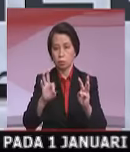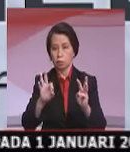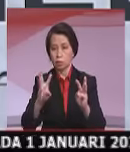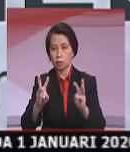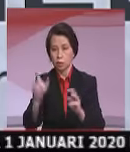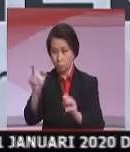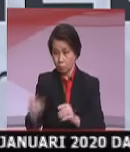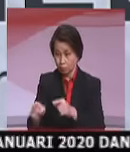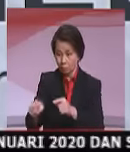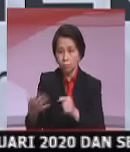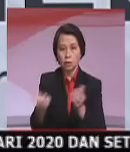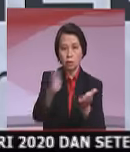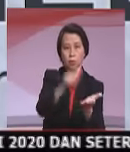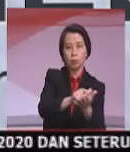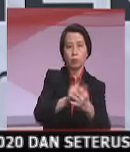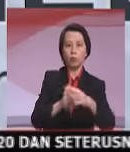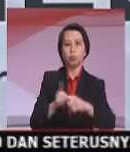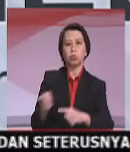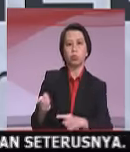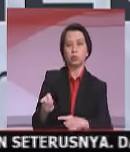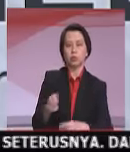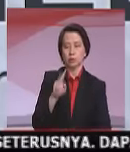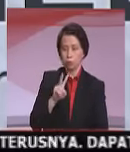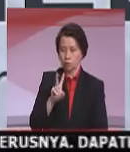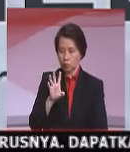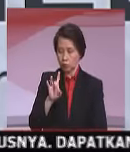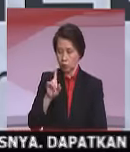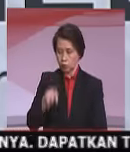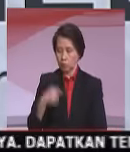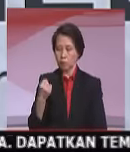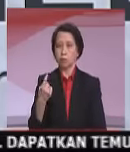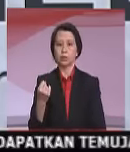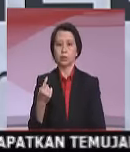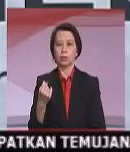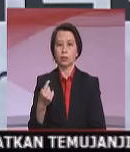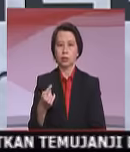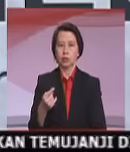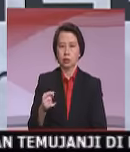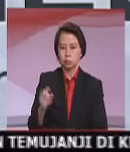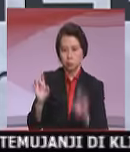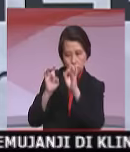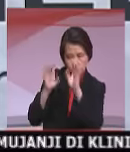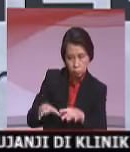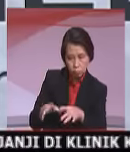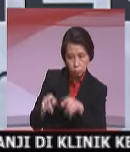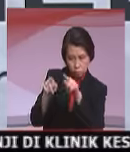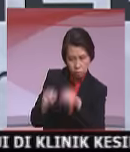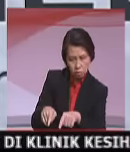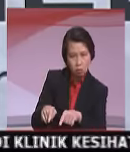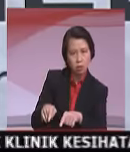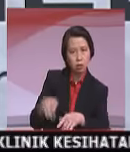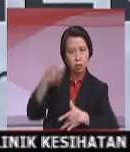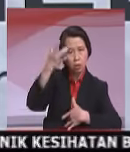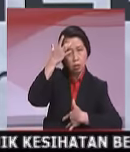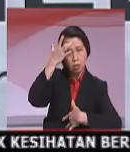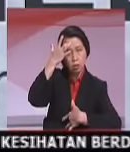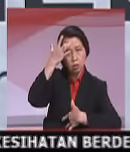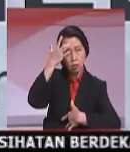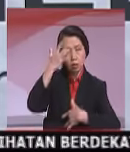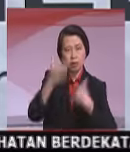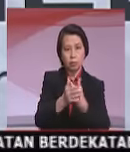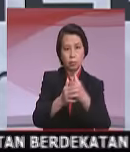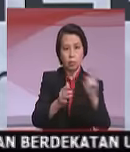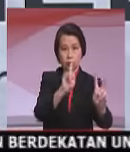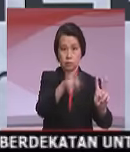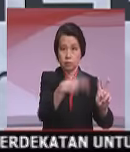62,596 telah dilaporkan positif pada 28 November hasil saringan individu bergejala. Sehingga 2